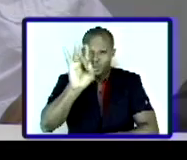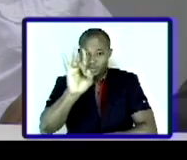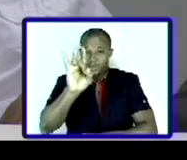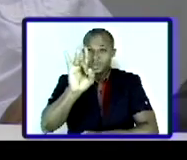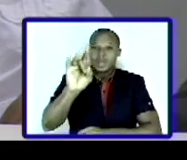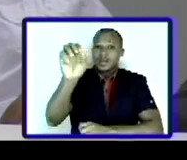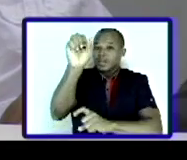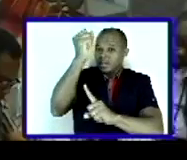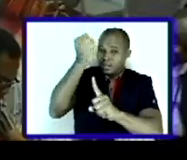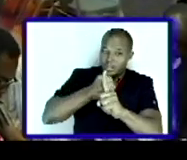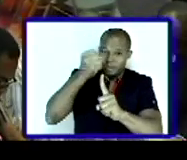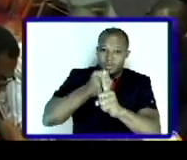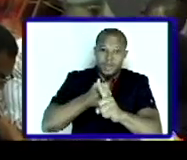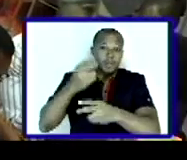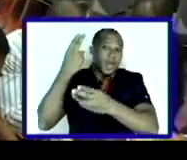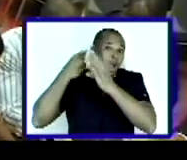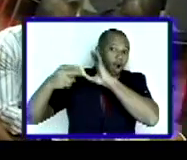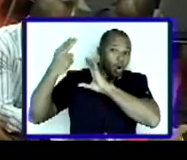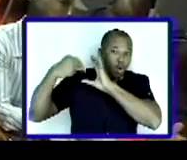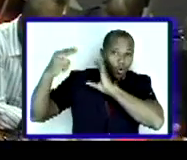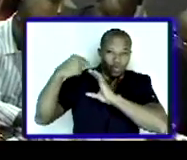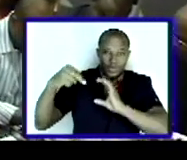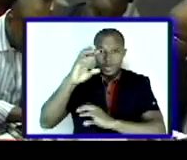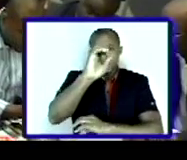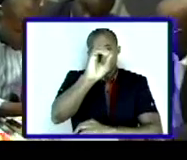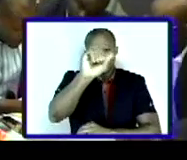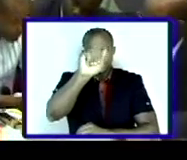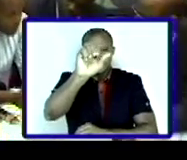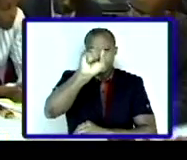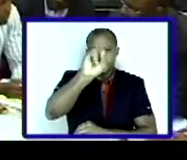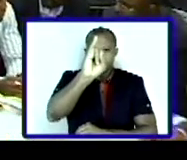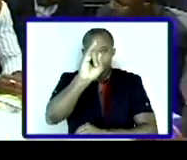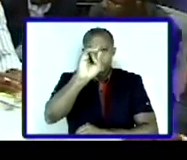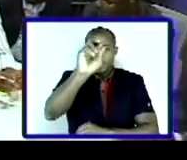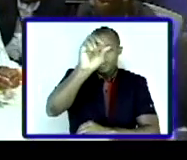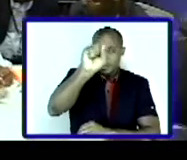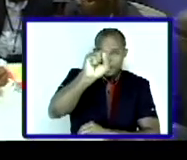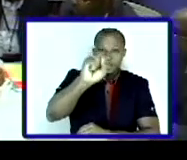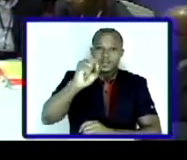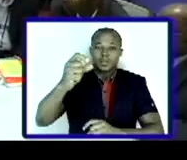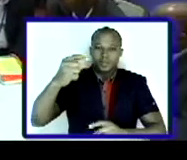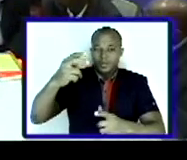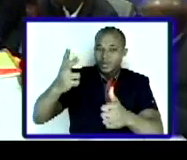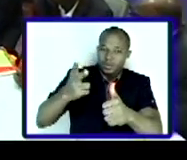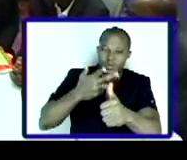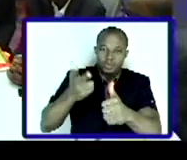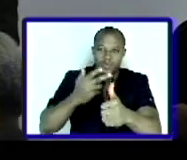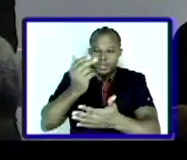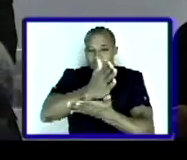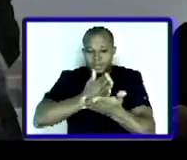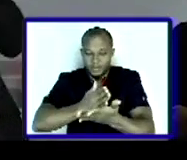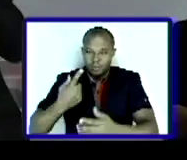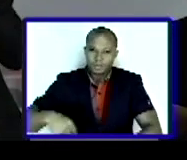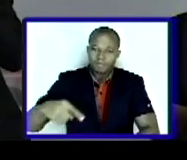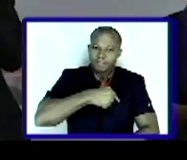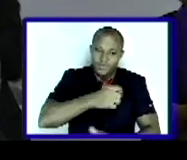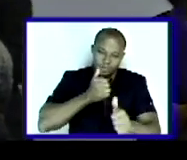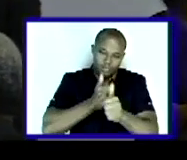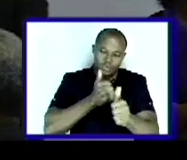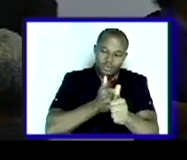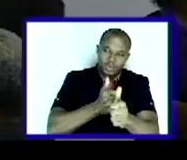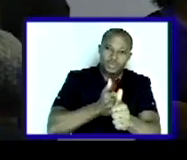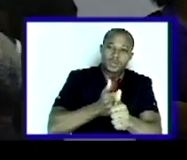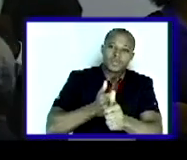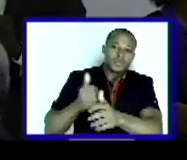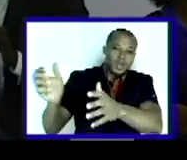l'hôtel Oasis. Dans la deuxième partie de l'émission, nous suivons ensemble le troisième atelier sous avant-projet loi sous accessibilité